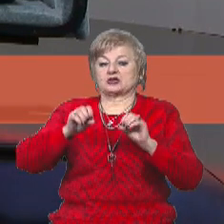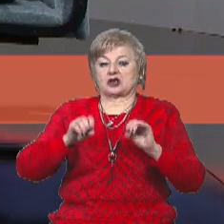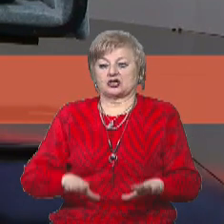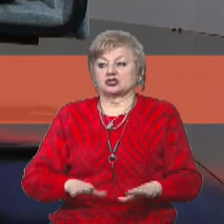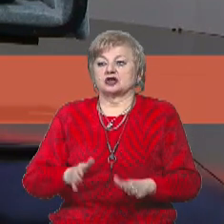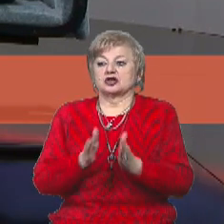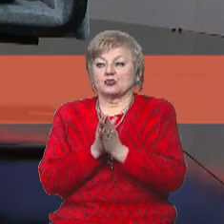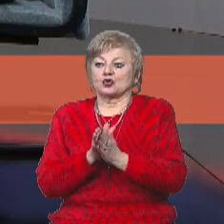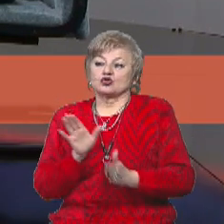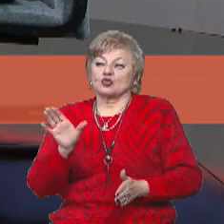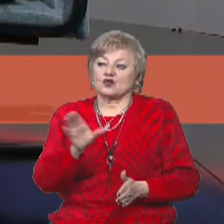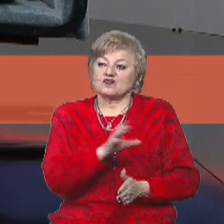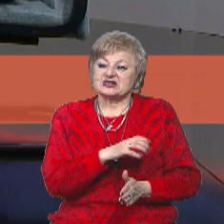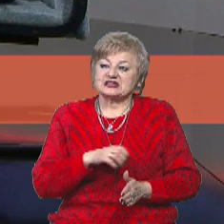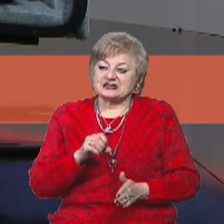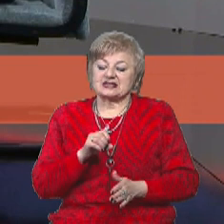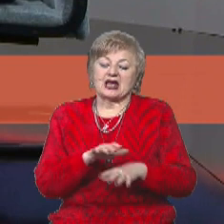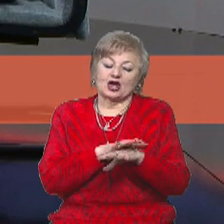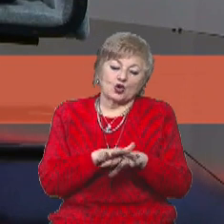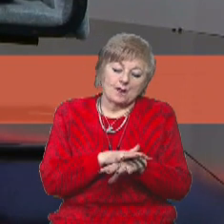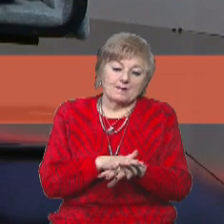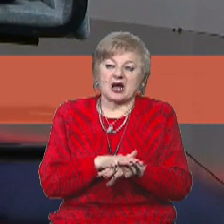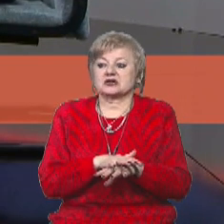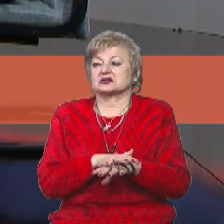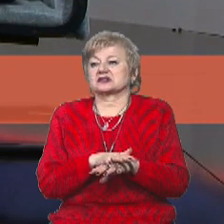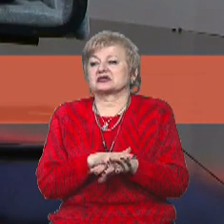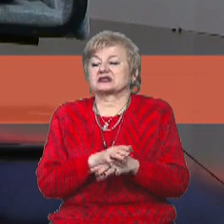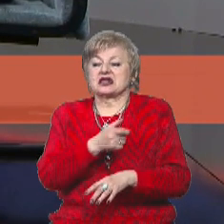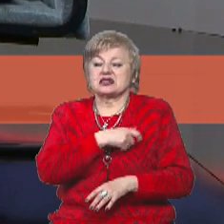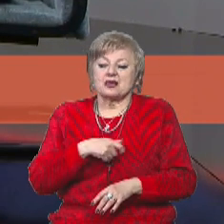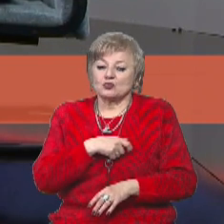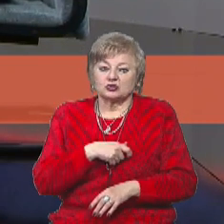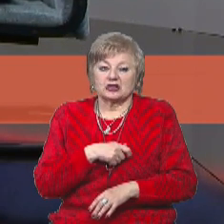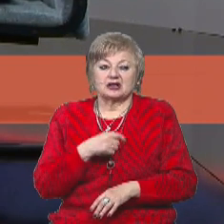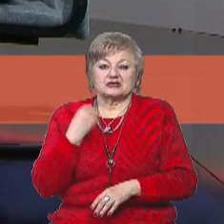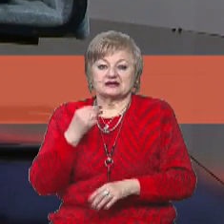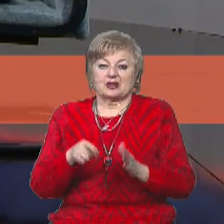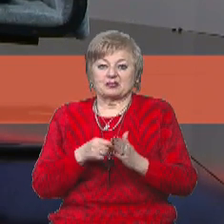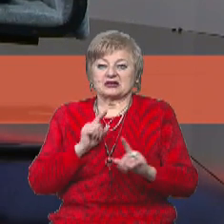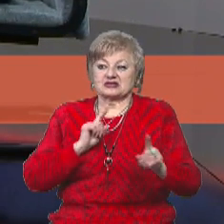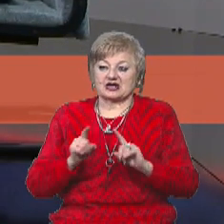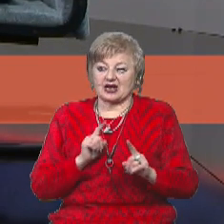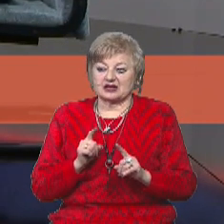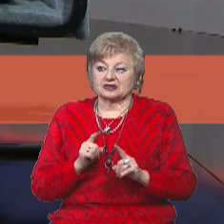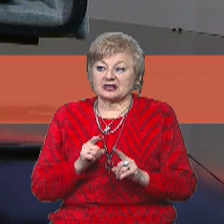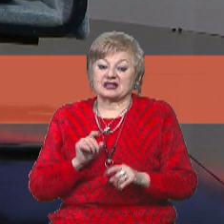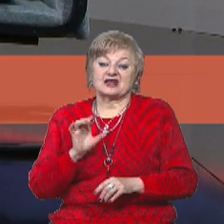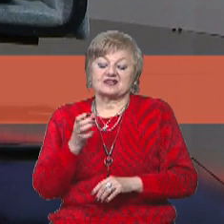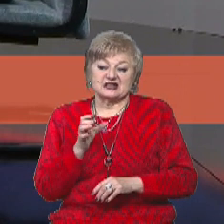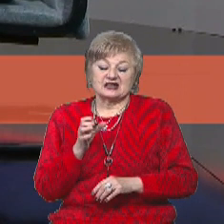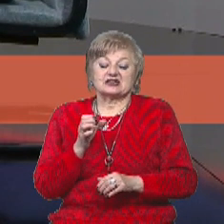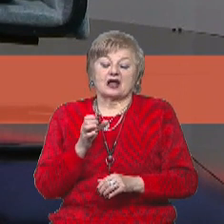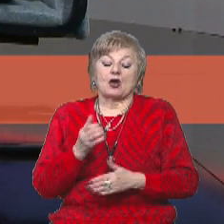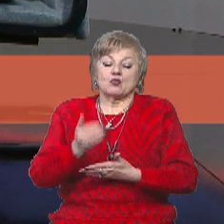прошу всіх, хто громадськість, я не знаю, депутатів Запорізької міської ради, остання середа, як правило,